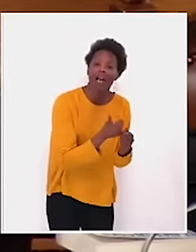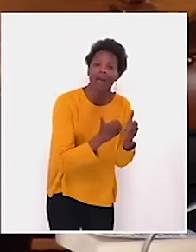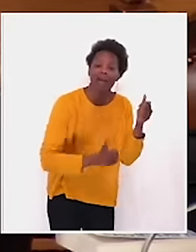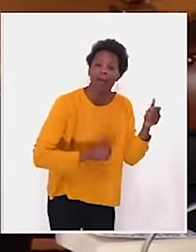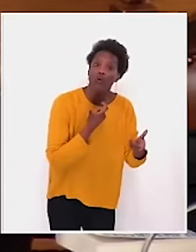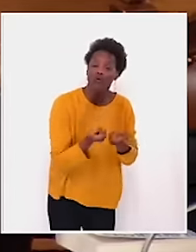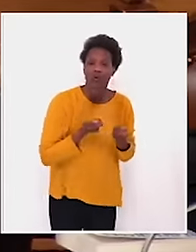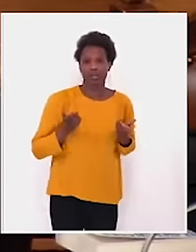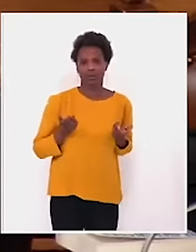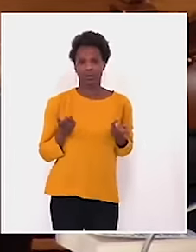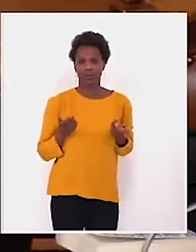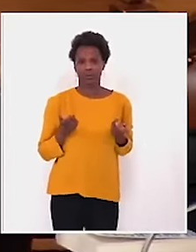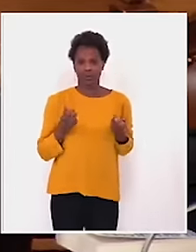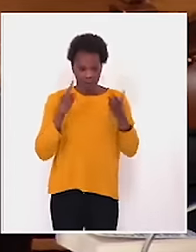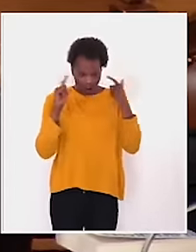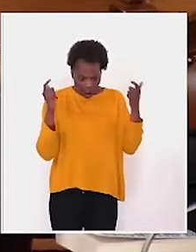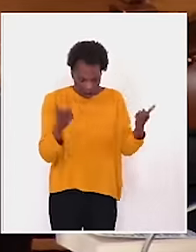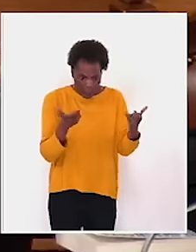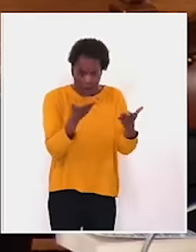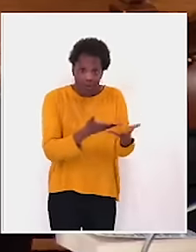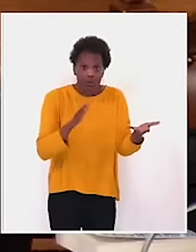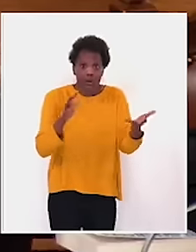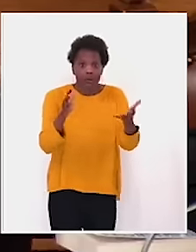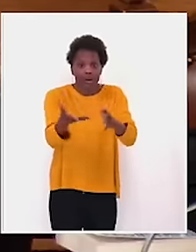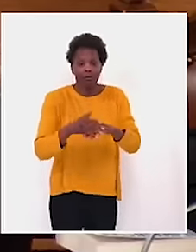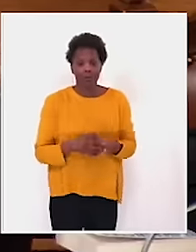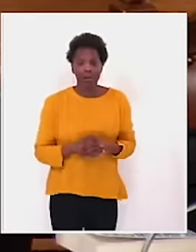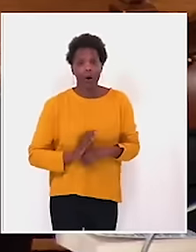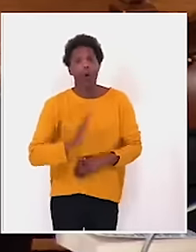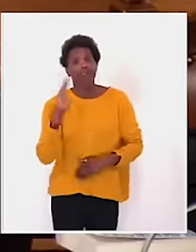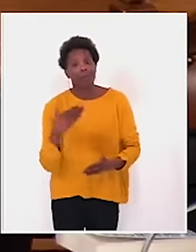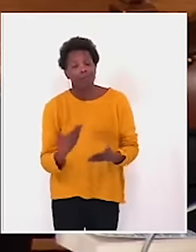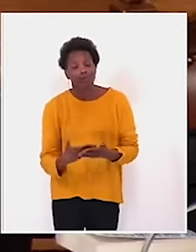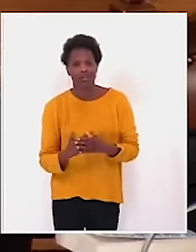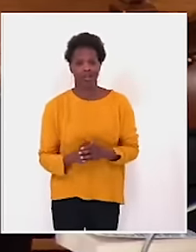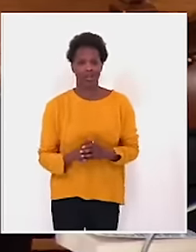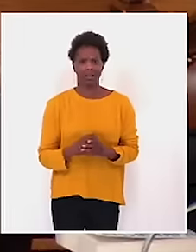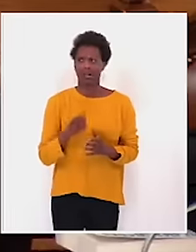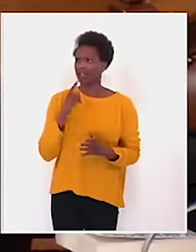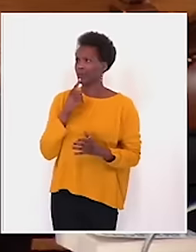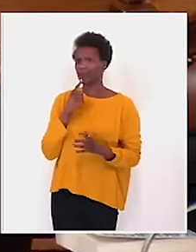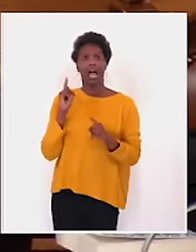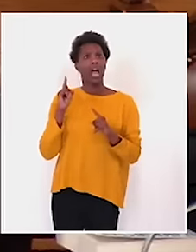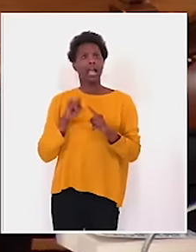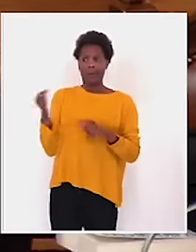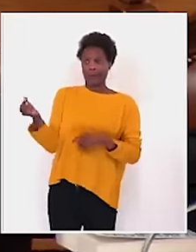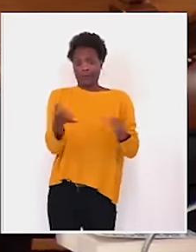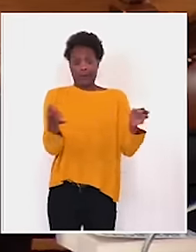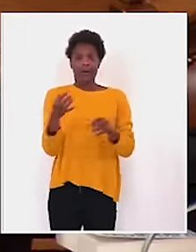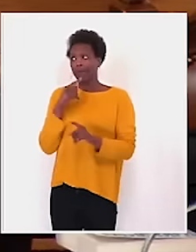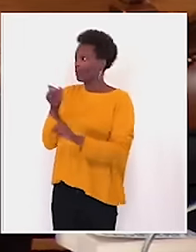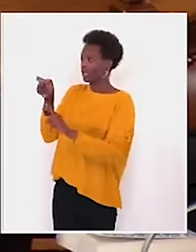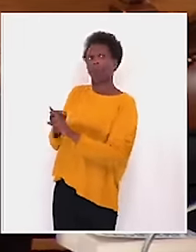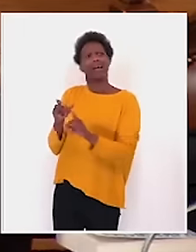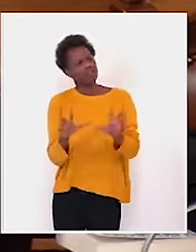que, et là on verrait bien que les choses iraient mieux, c'est obligé, il y a besoin de ça, et c'est pas juste un truc extérieur avec des gens qui vont expliquer qu'il faut